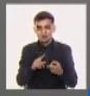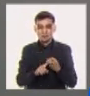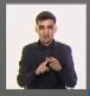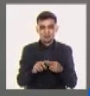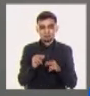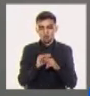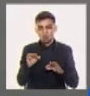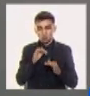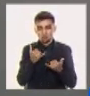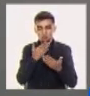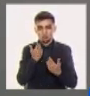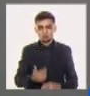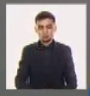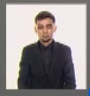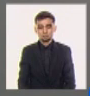нет.